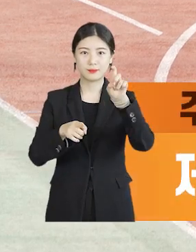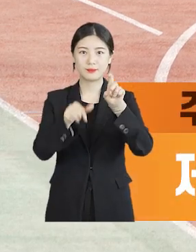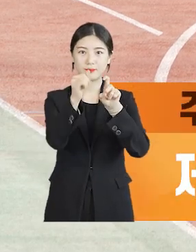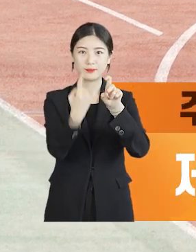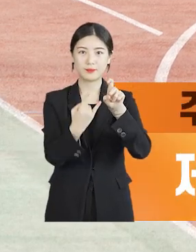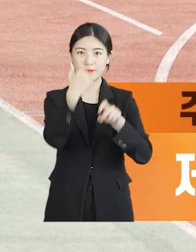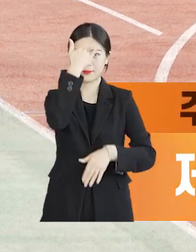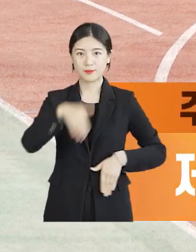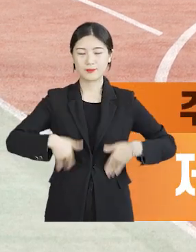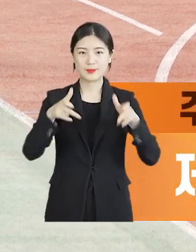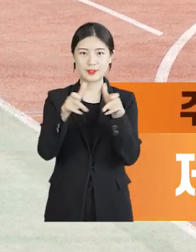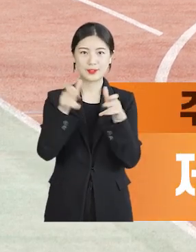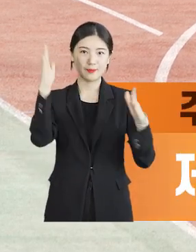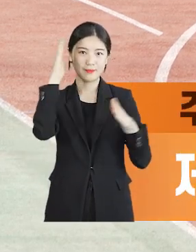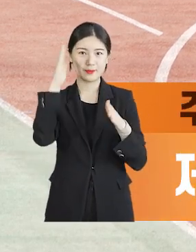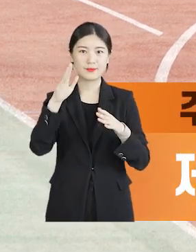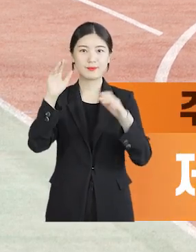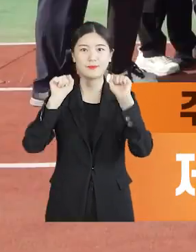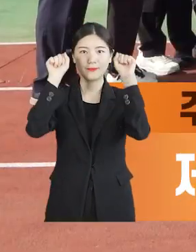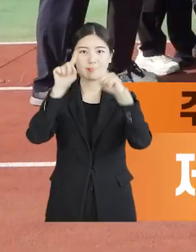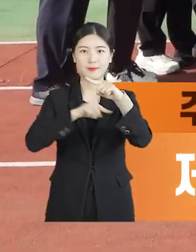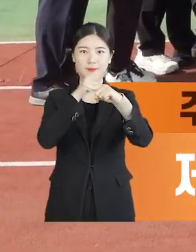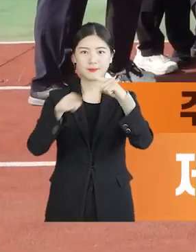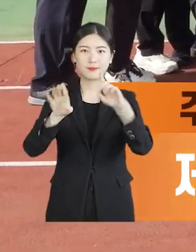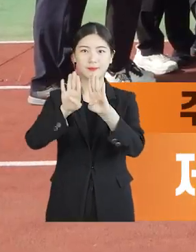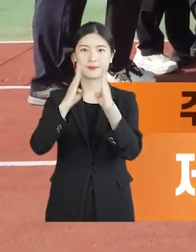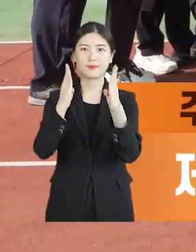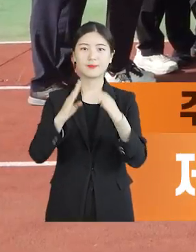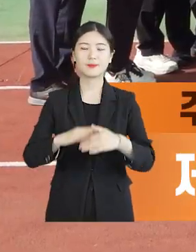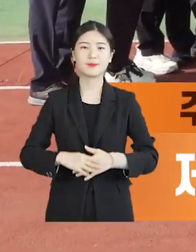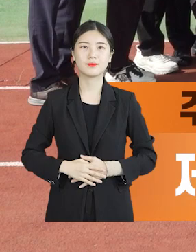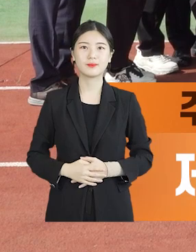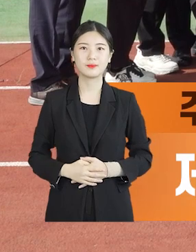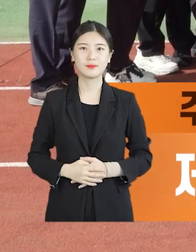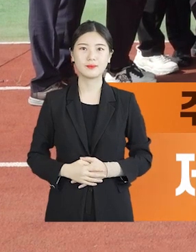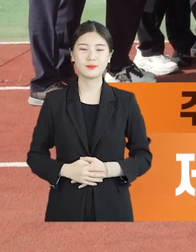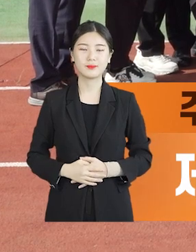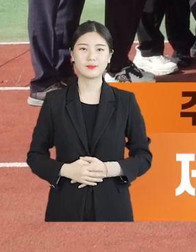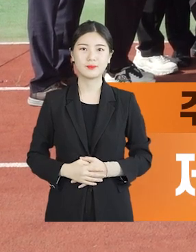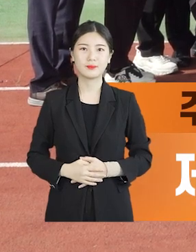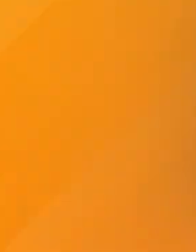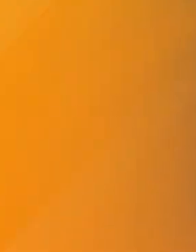제11회 충남 장애인 학생 체육대회가 개최됐습니다.